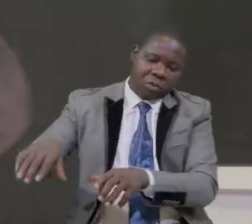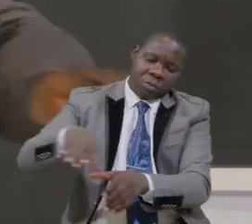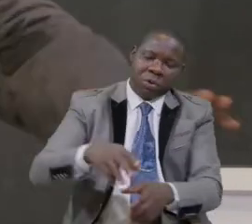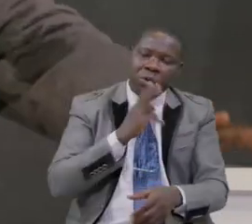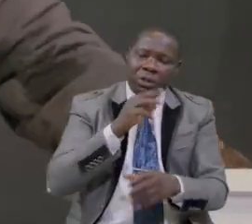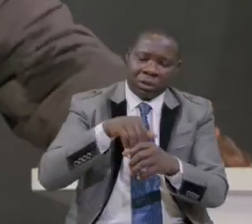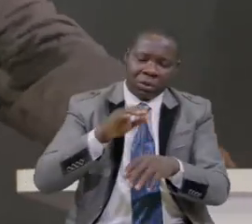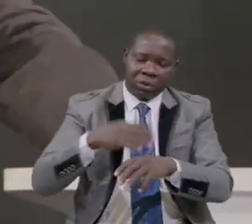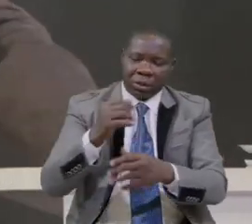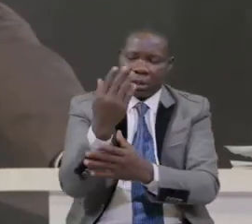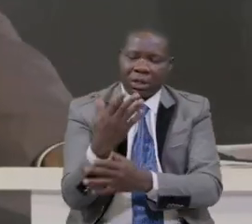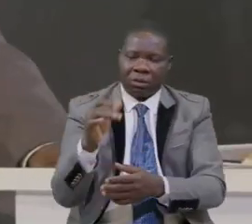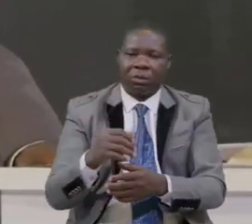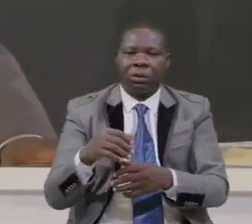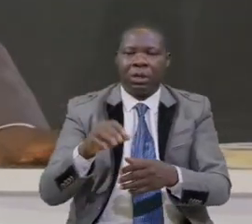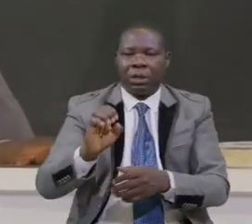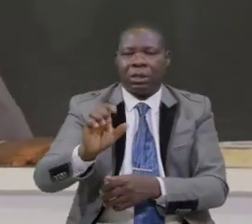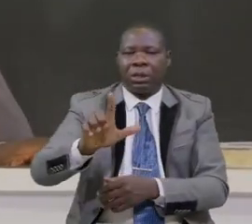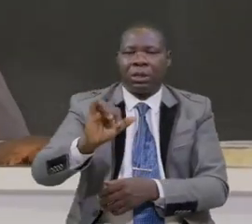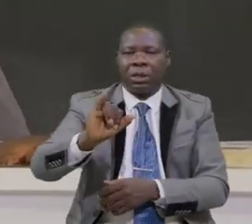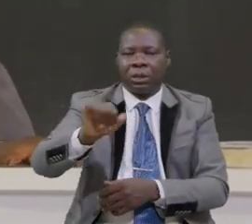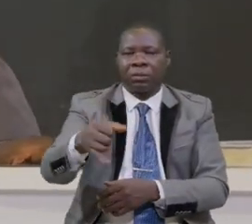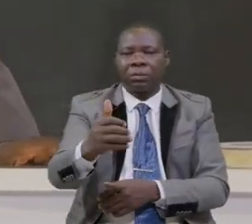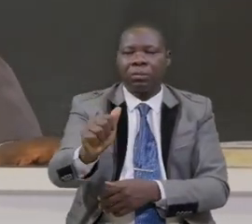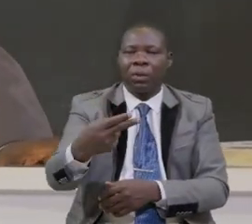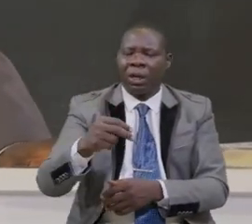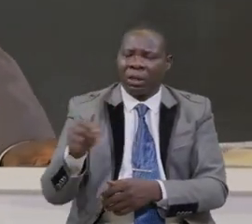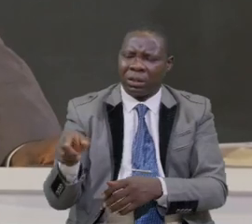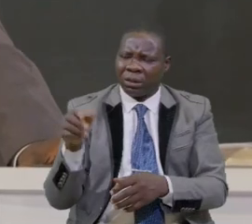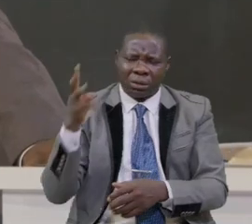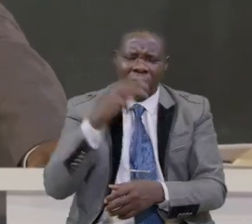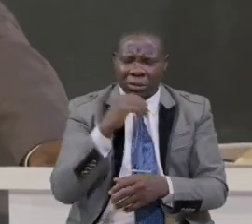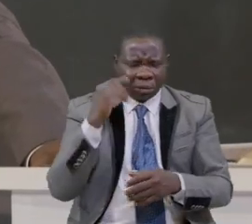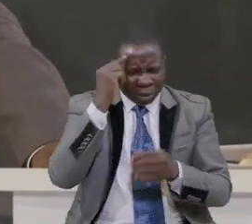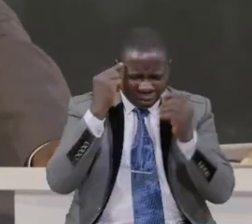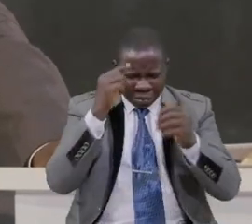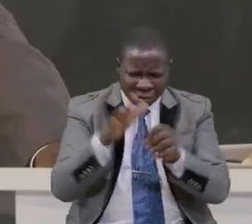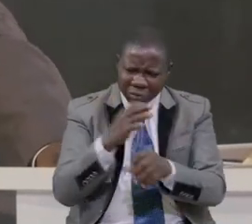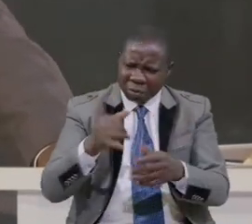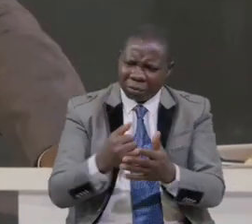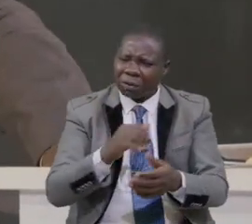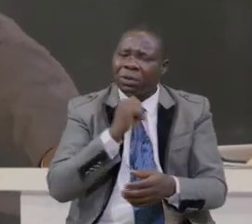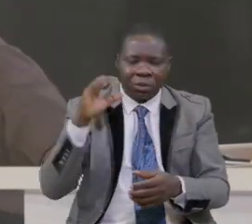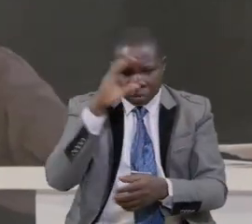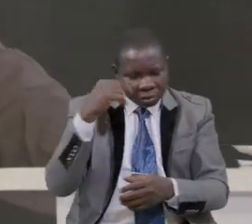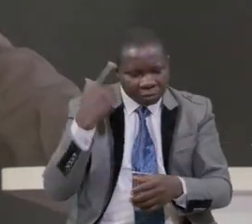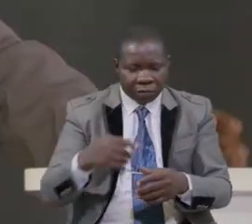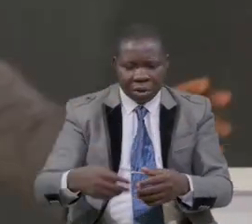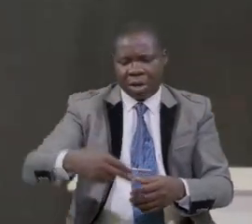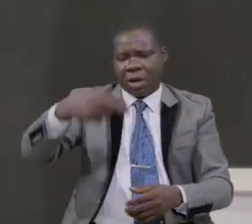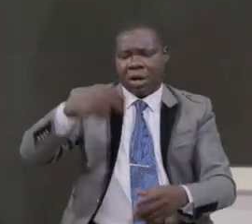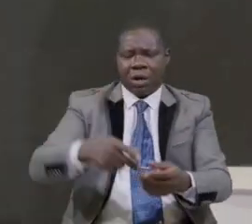Et il ne s'est pas plaint. Il savait que Dieu l'avait appelé. Il ne cherchait pas une position élevée